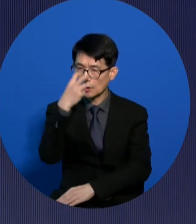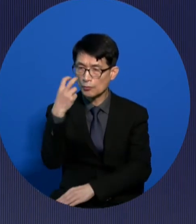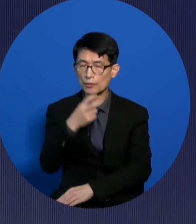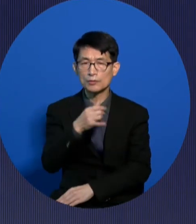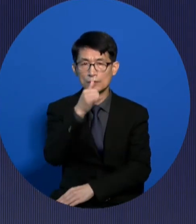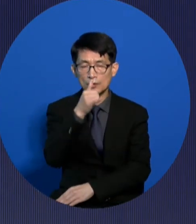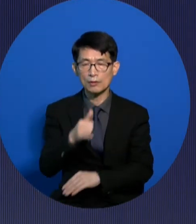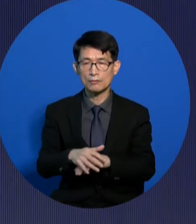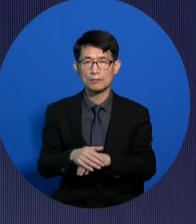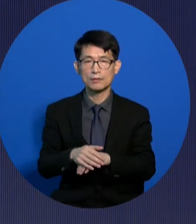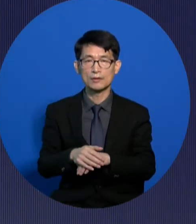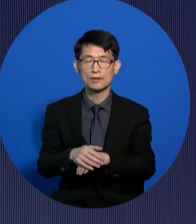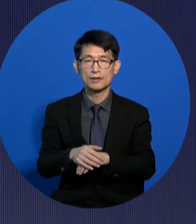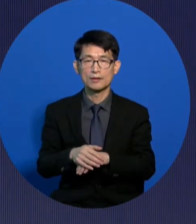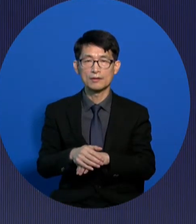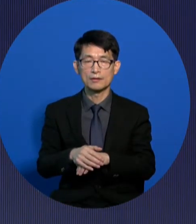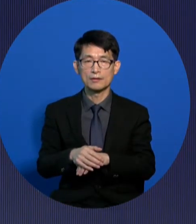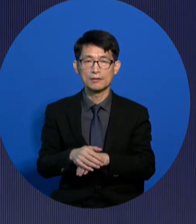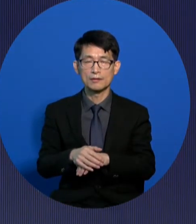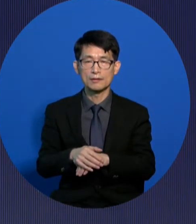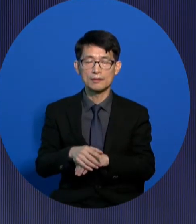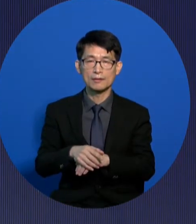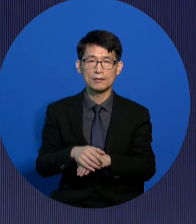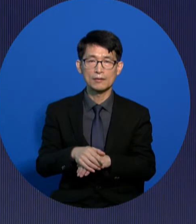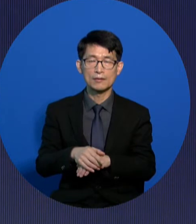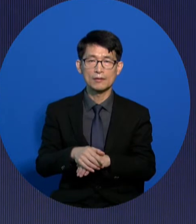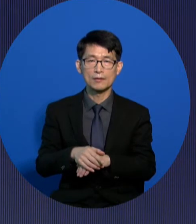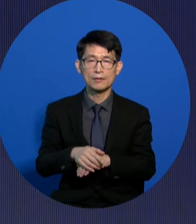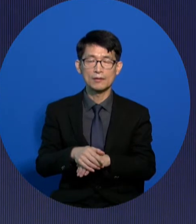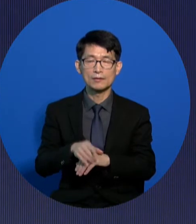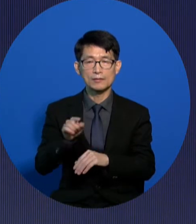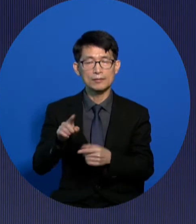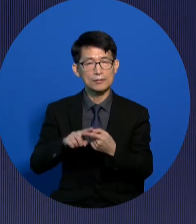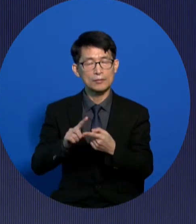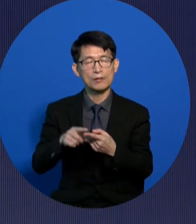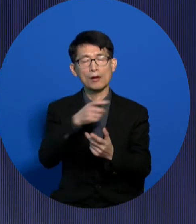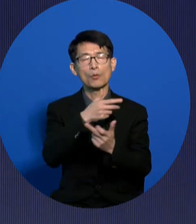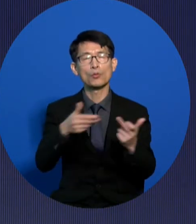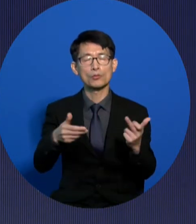행사를 준비하는 게 맞는지 저는 강원도에 꼭 묻고 싶습니다.